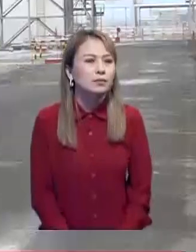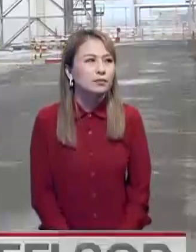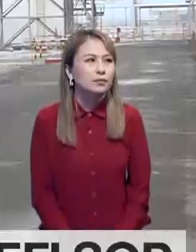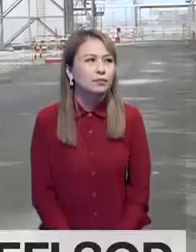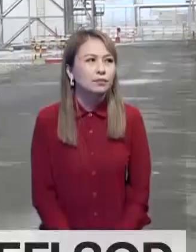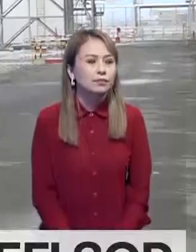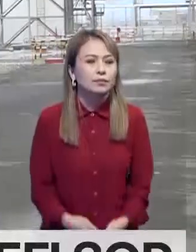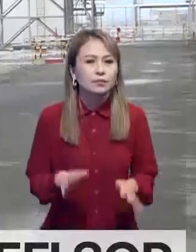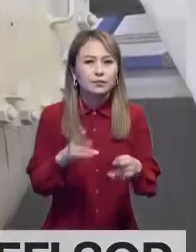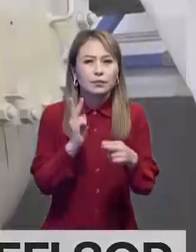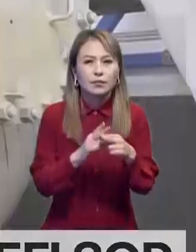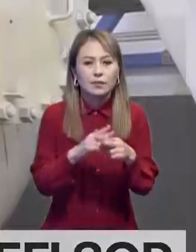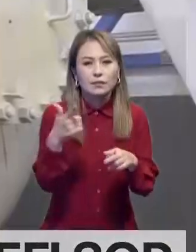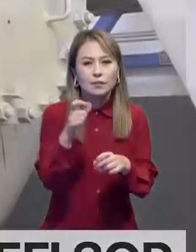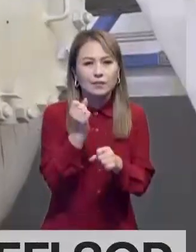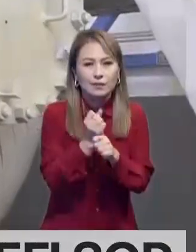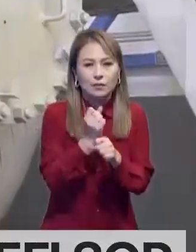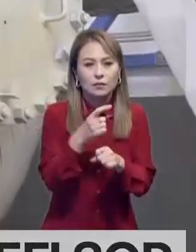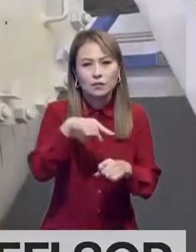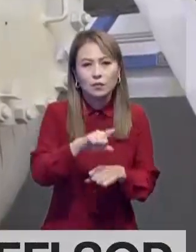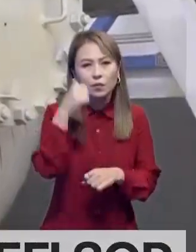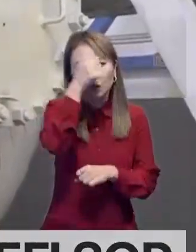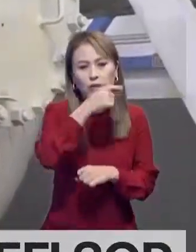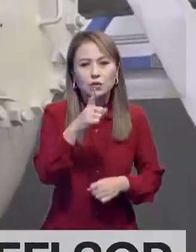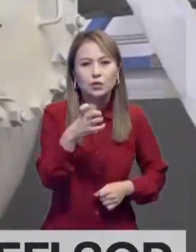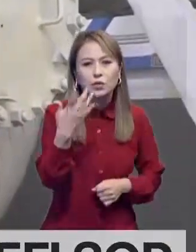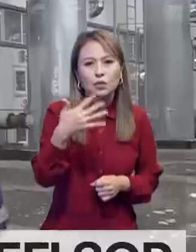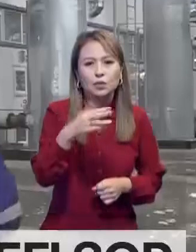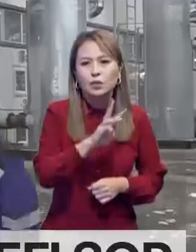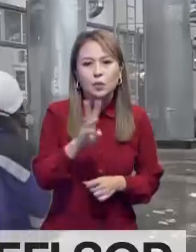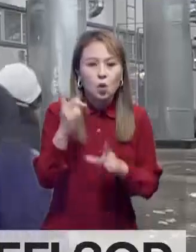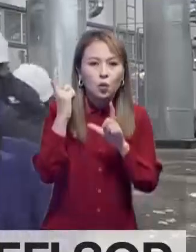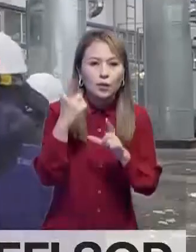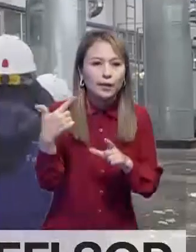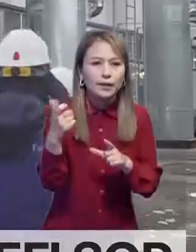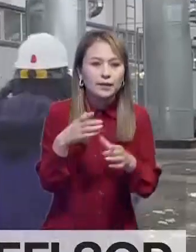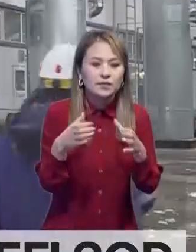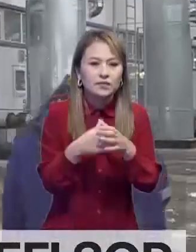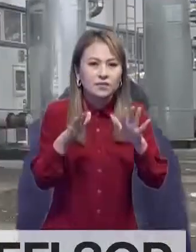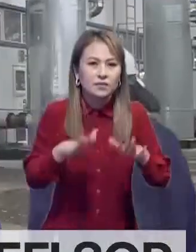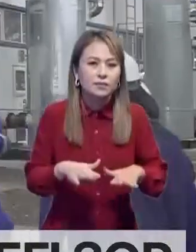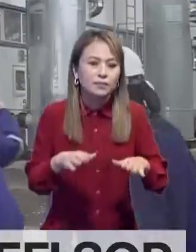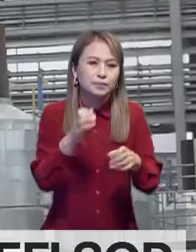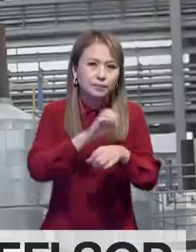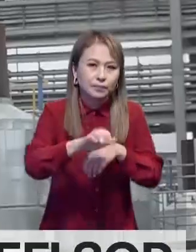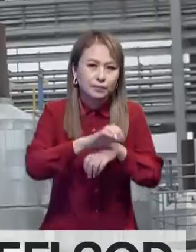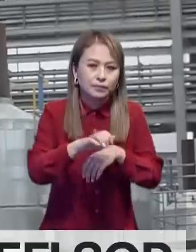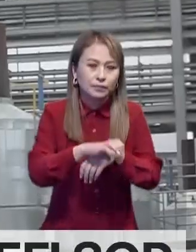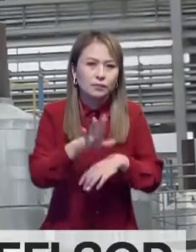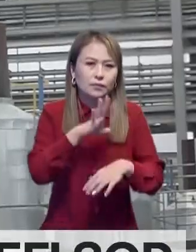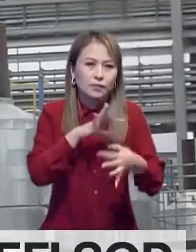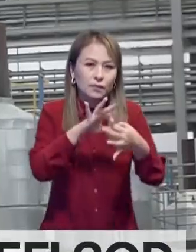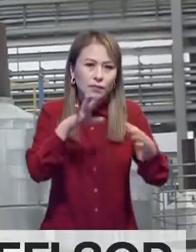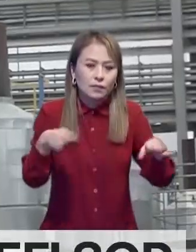Прорва кен орнындағы газ дайындау және күкірт алу цехы жылына 150 миллион тонна газ қабылдайды. Мына жеті қондырғы ілеспе газды өңдеп, күкірт сутектен